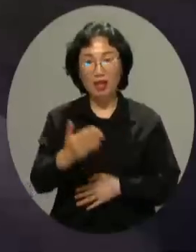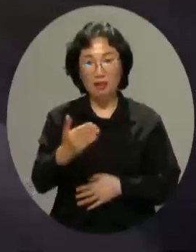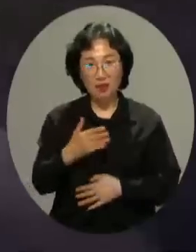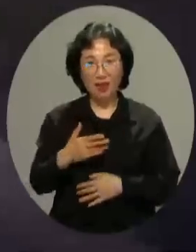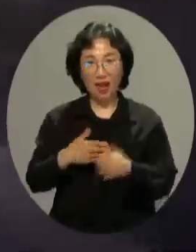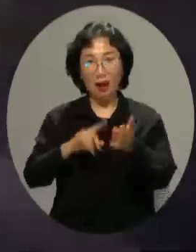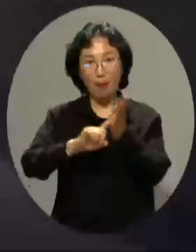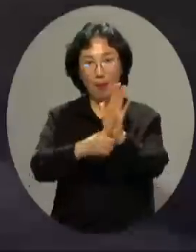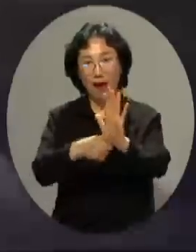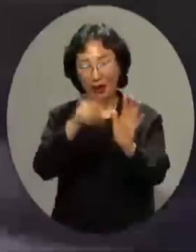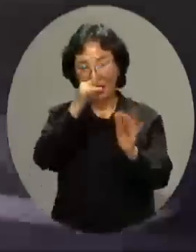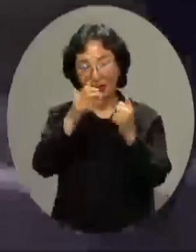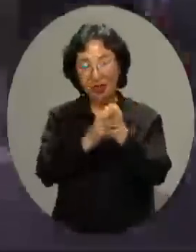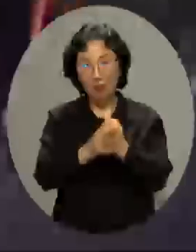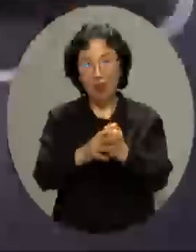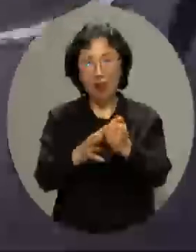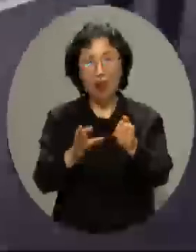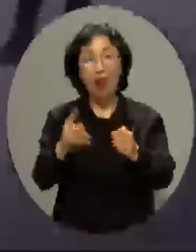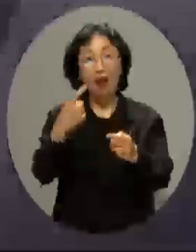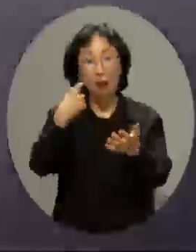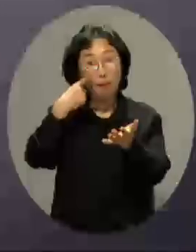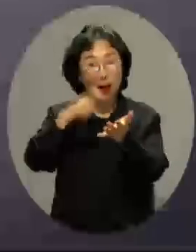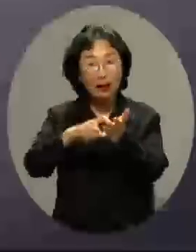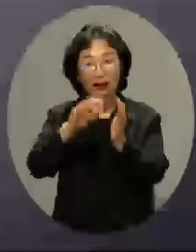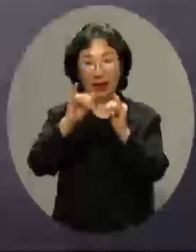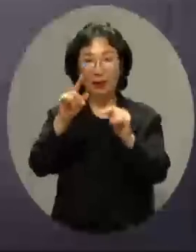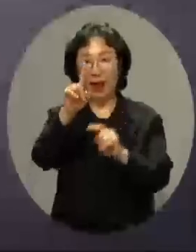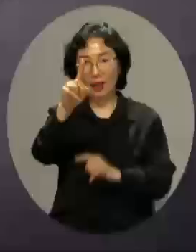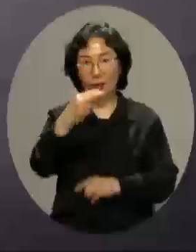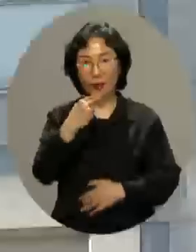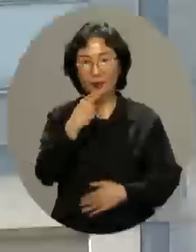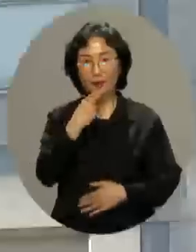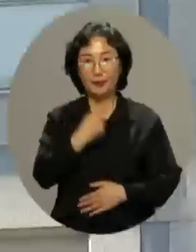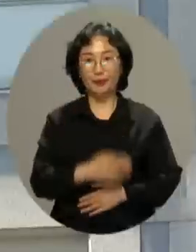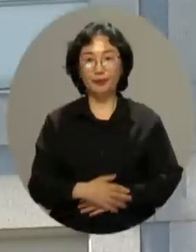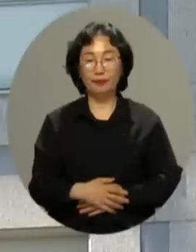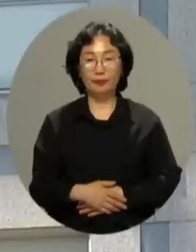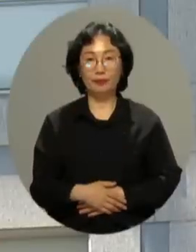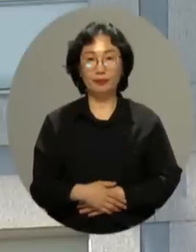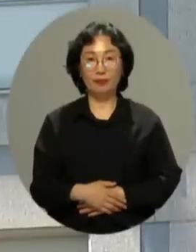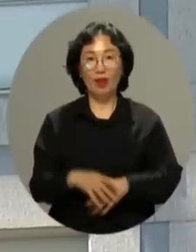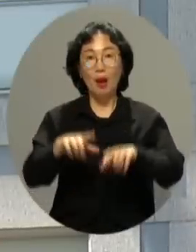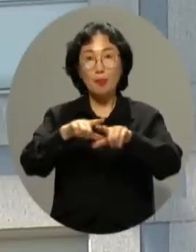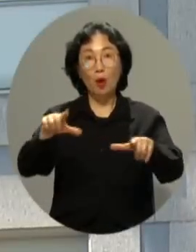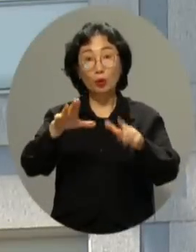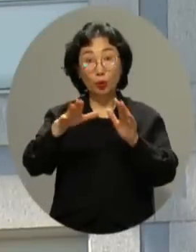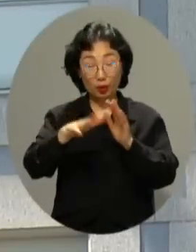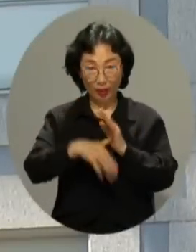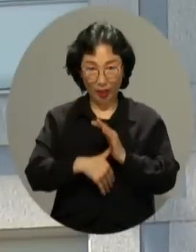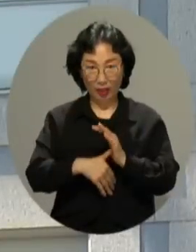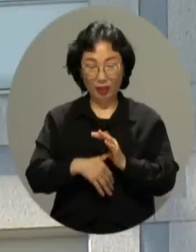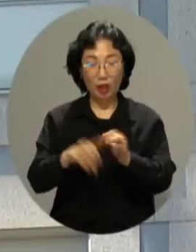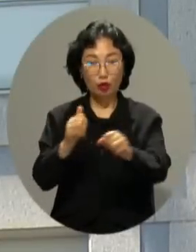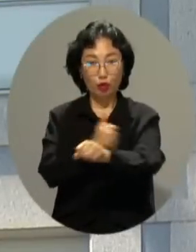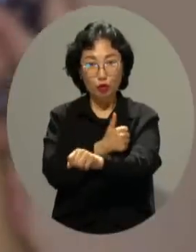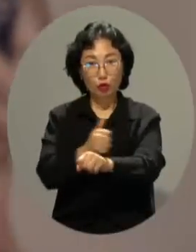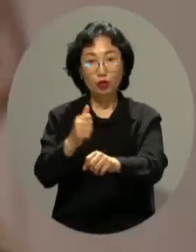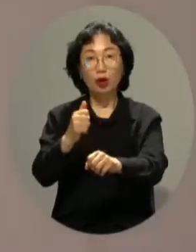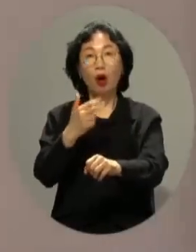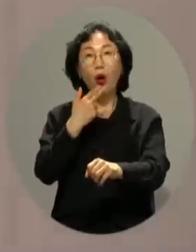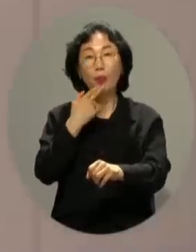안내된 덕분인지 단속에 걸린 직원은 단 한 명도 없었습니다. 평소에는 없던 출근길 음주